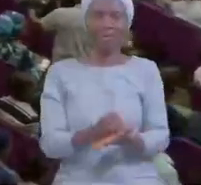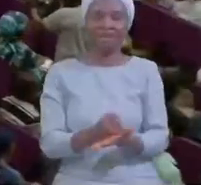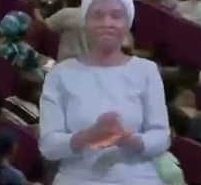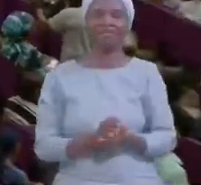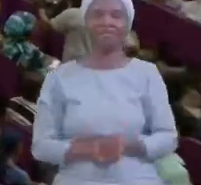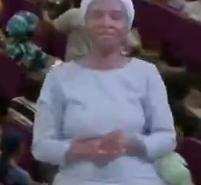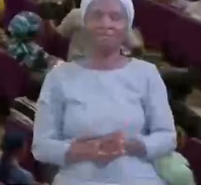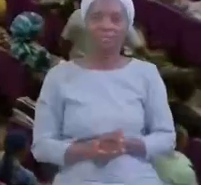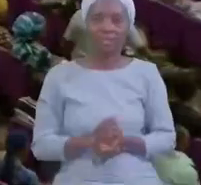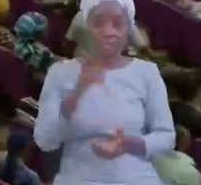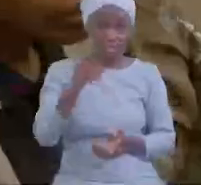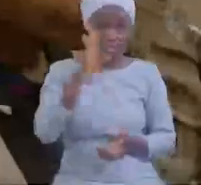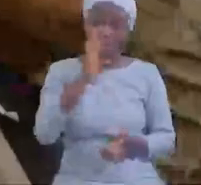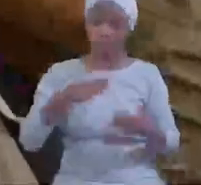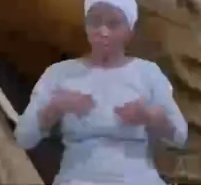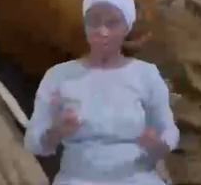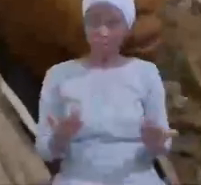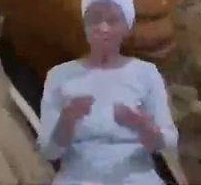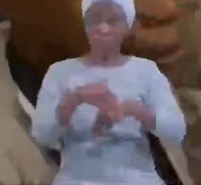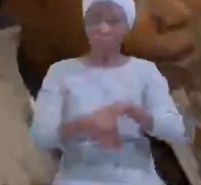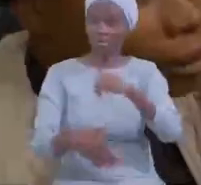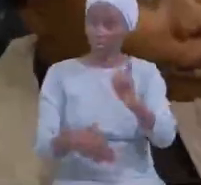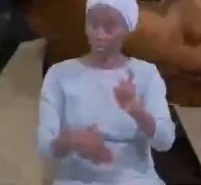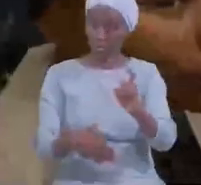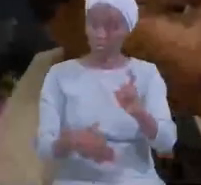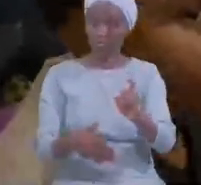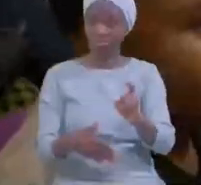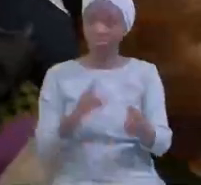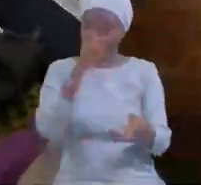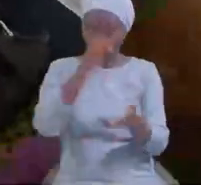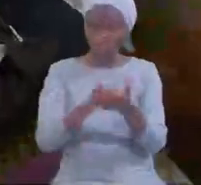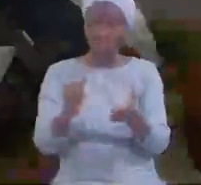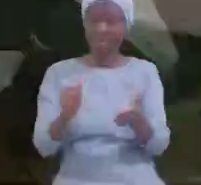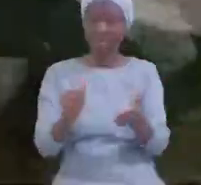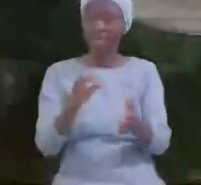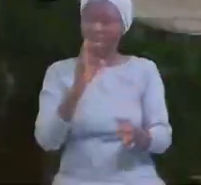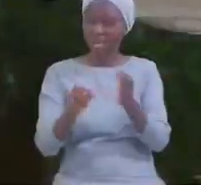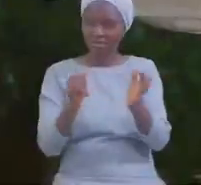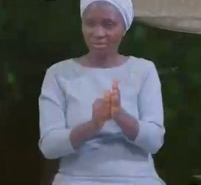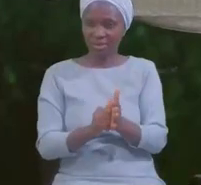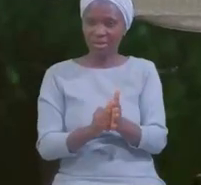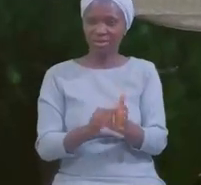Serez-vous guéri ce soir? Si la chose là est au-dedans de vous,